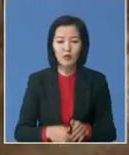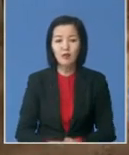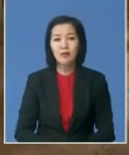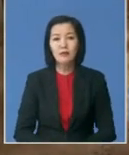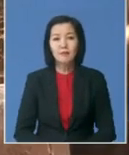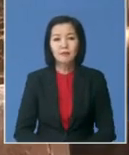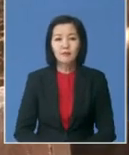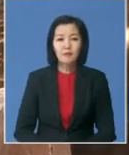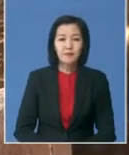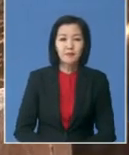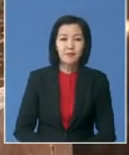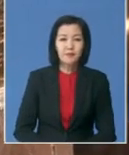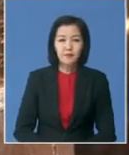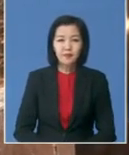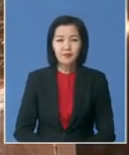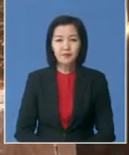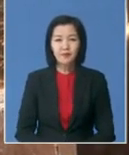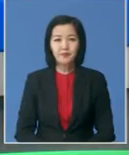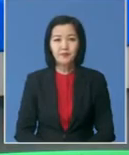Исаева, Ерболат Антелев, Жетісу телеарнасы.